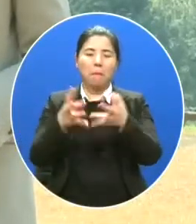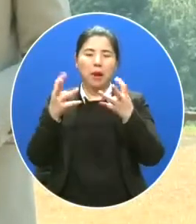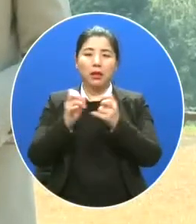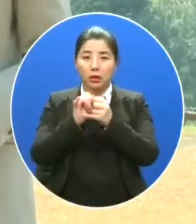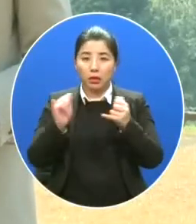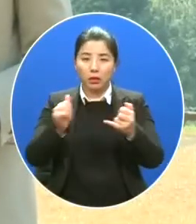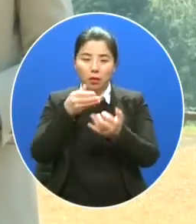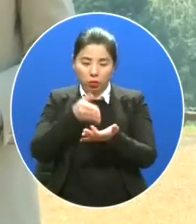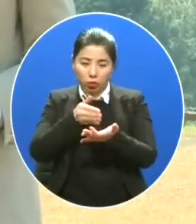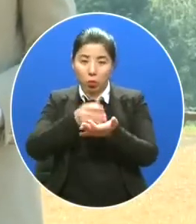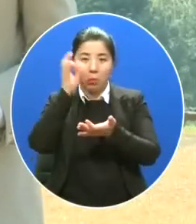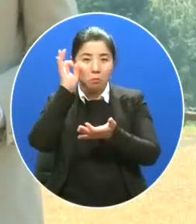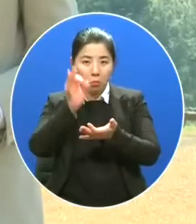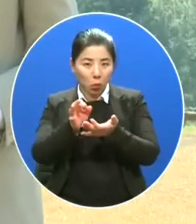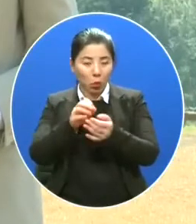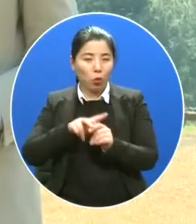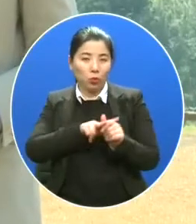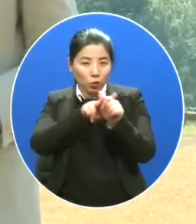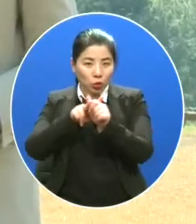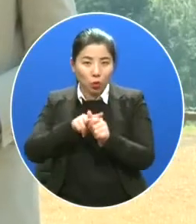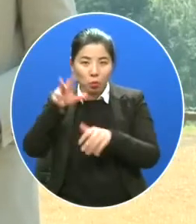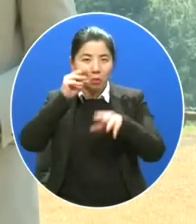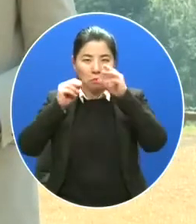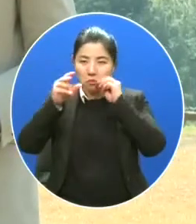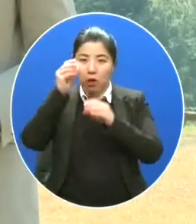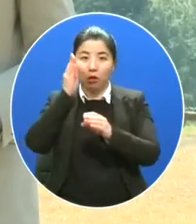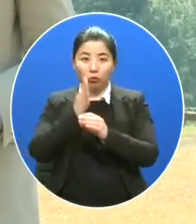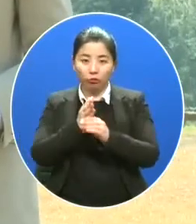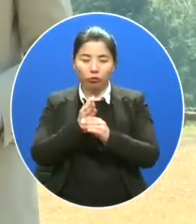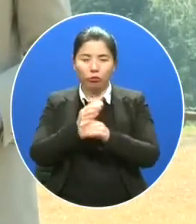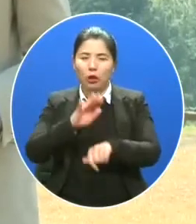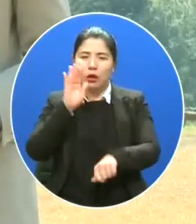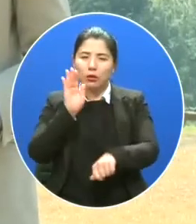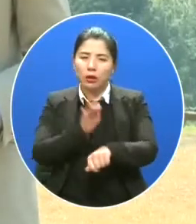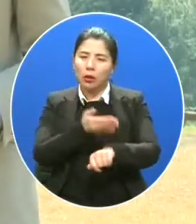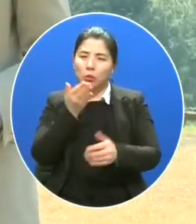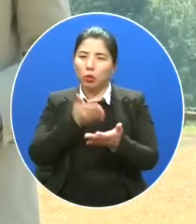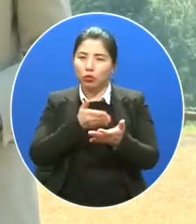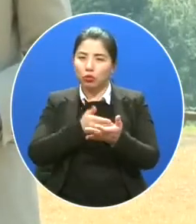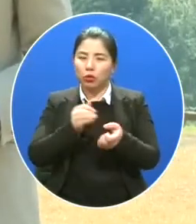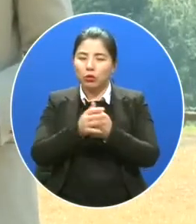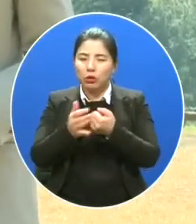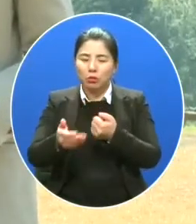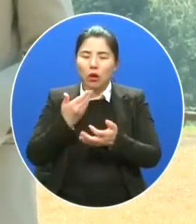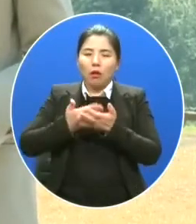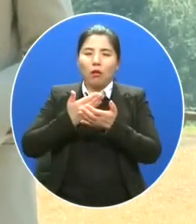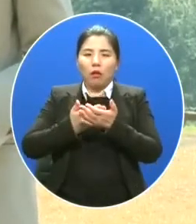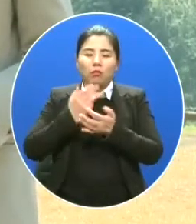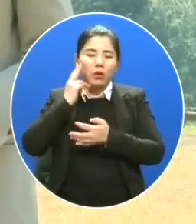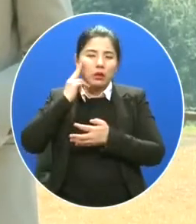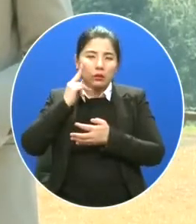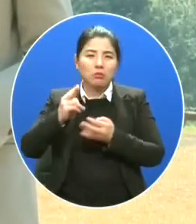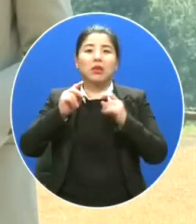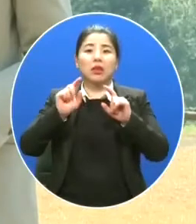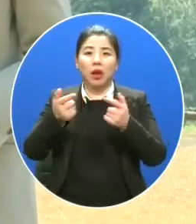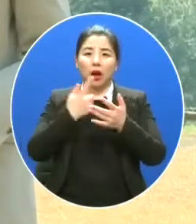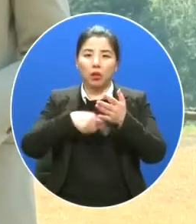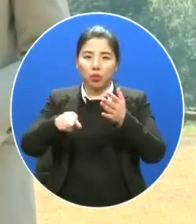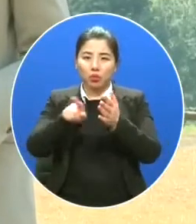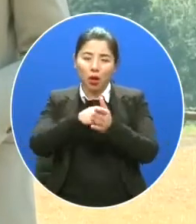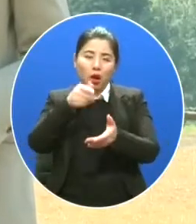많은 국민들이 보도를 통해 정보를 얻고 있는 요즘, 잘못된 보도로 인해 과도한 불안감이 조장되지